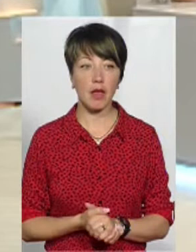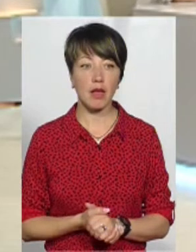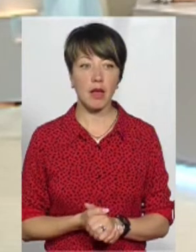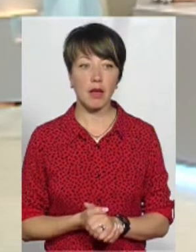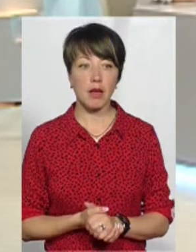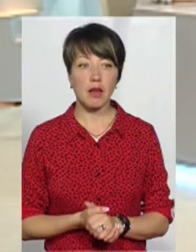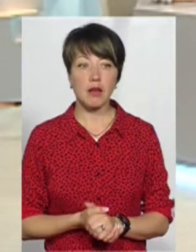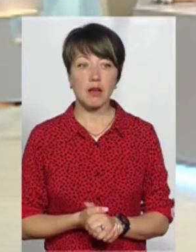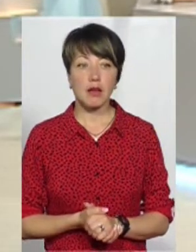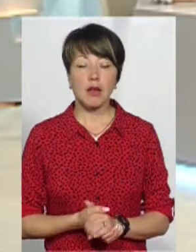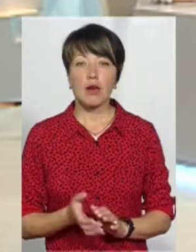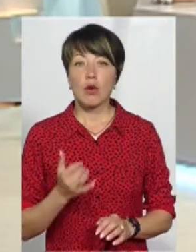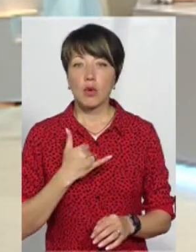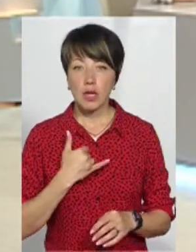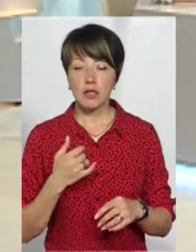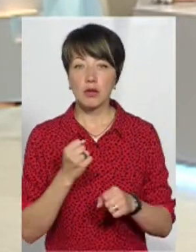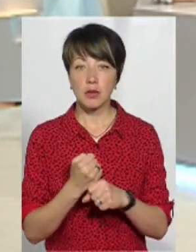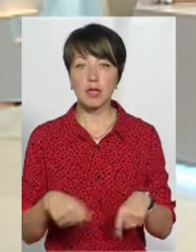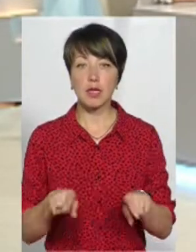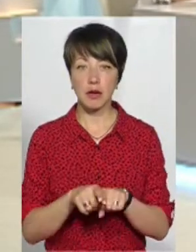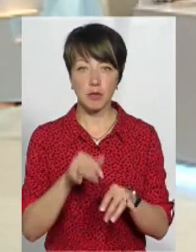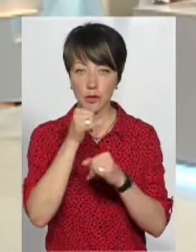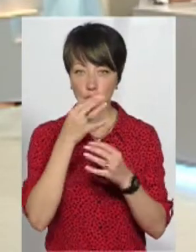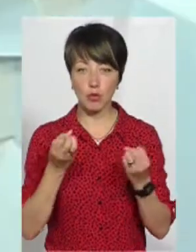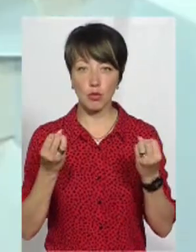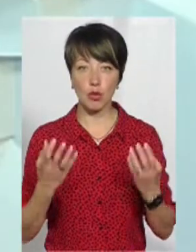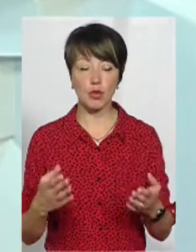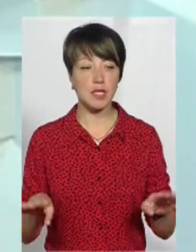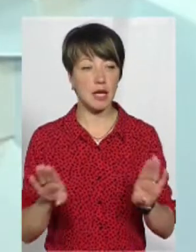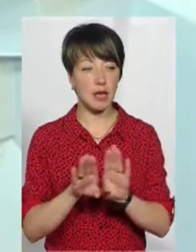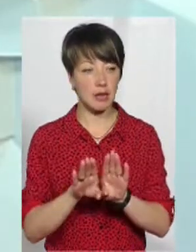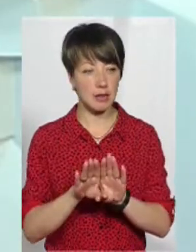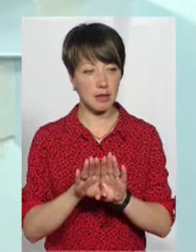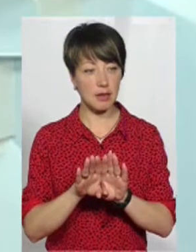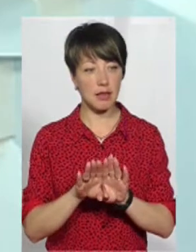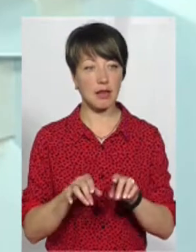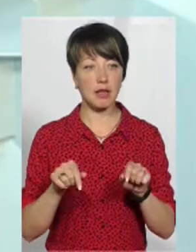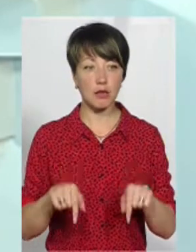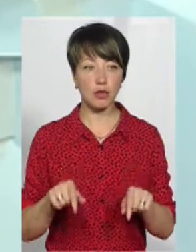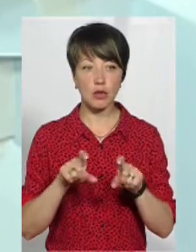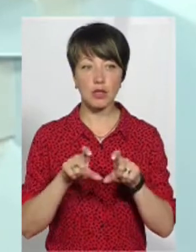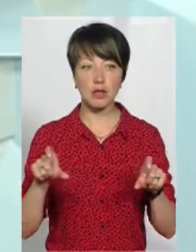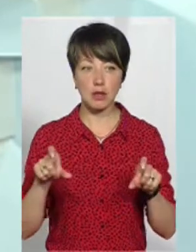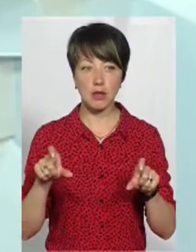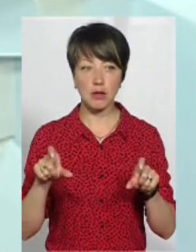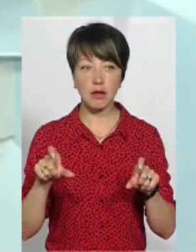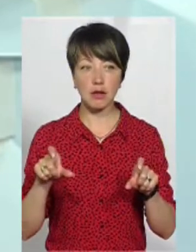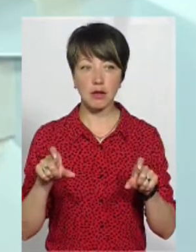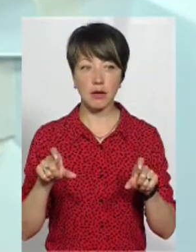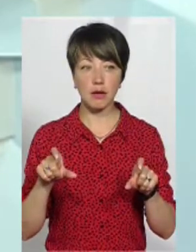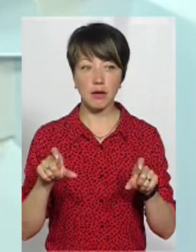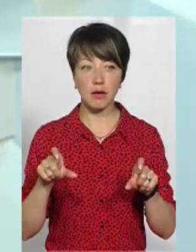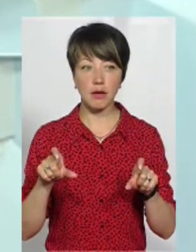відбувається... Це робиться таким чином. Ми не можемо просто її закрити, тому що на цю установу виписано